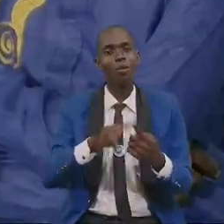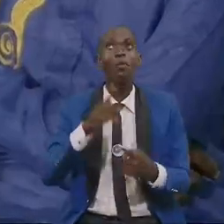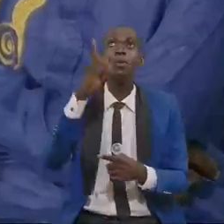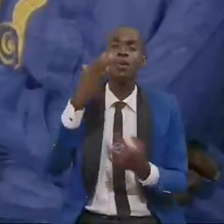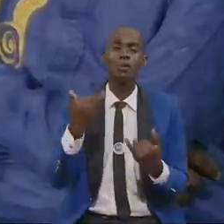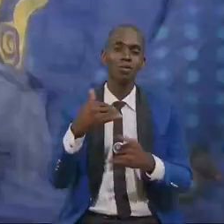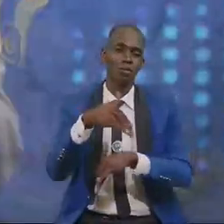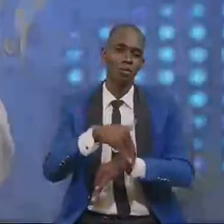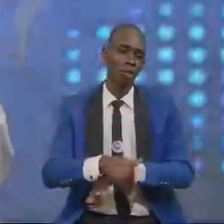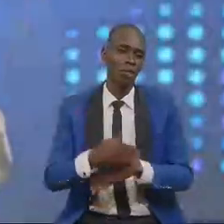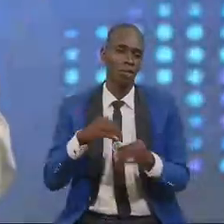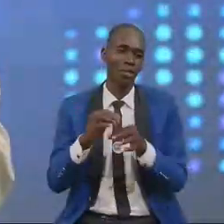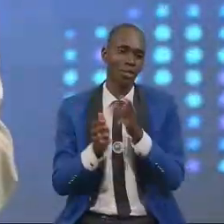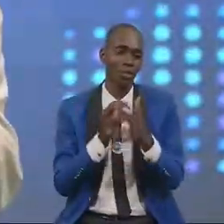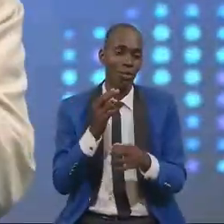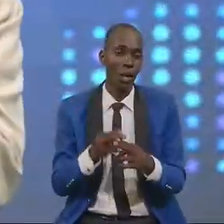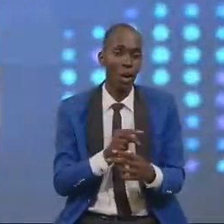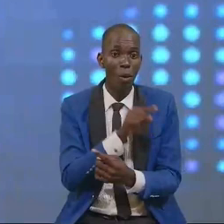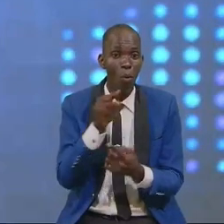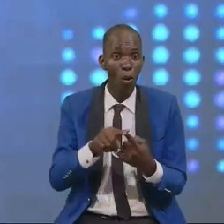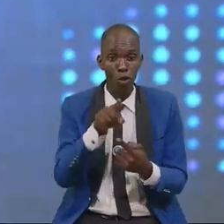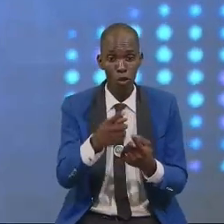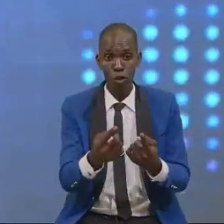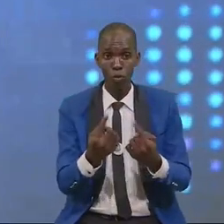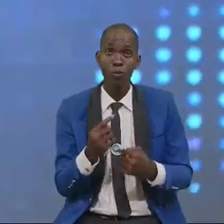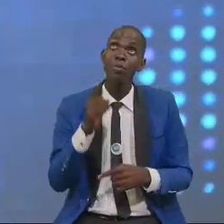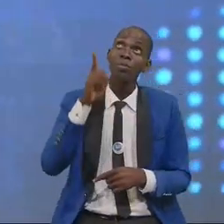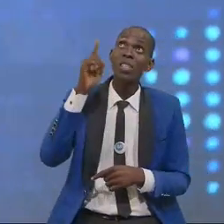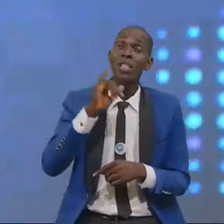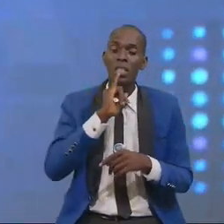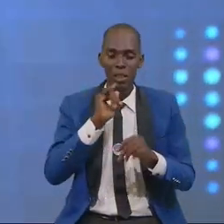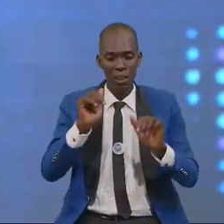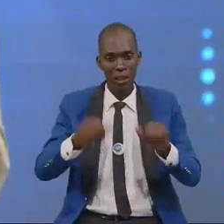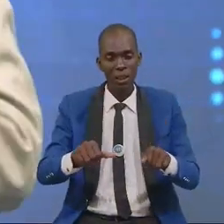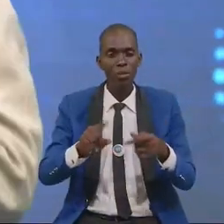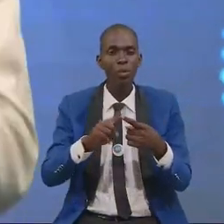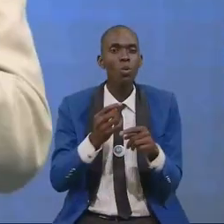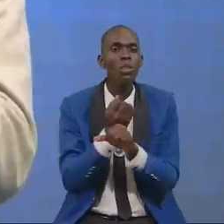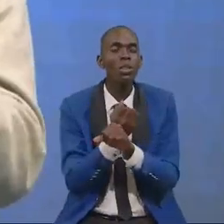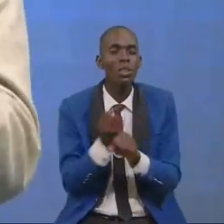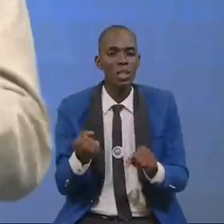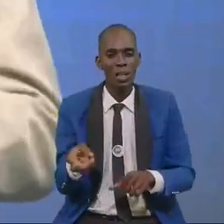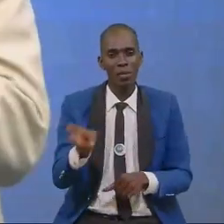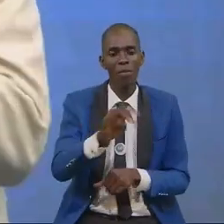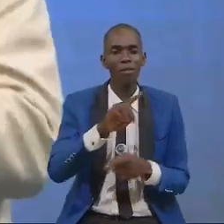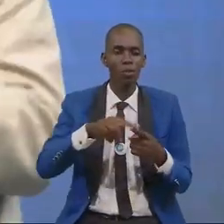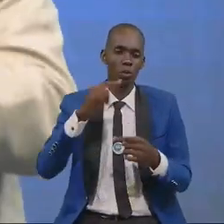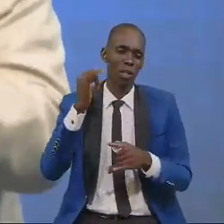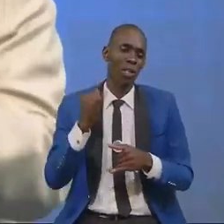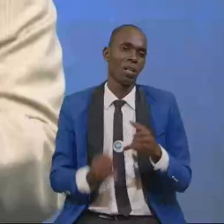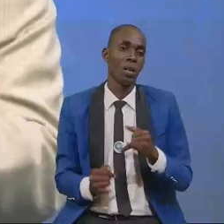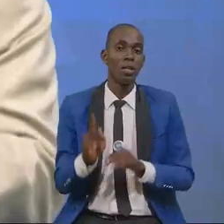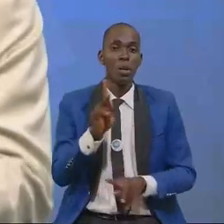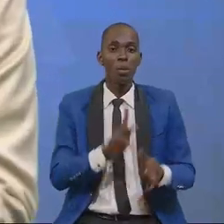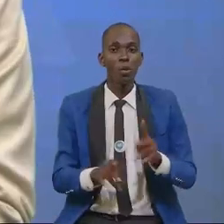quand tu viendras l'huile capable de les sauver parfaitement ceux-là qui s'appro de